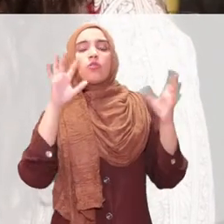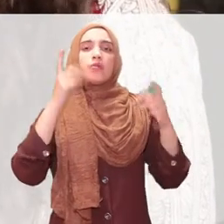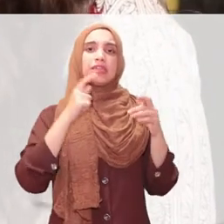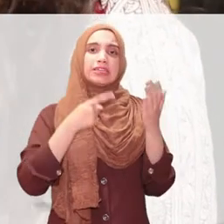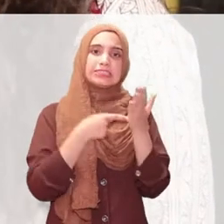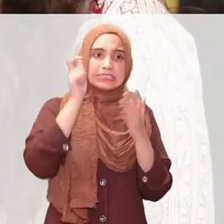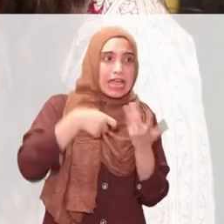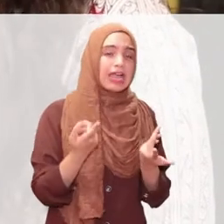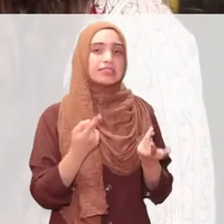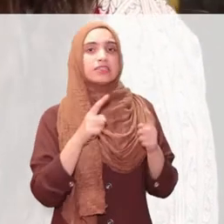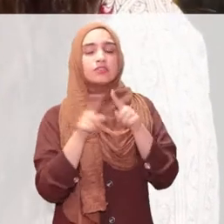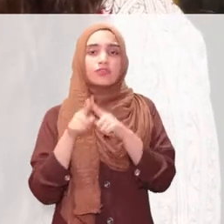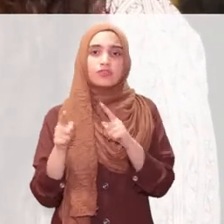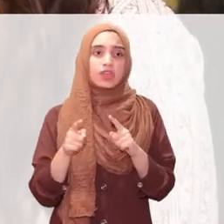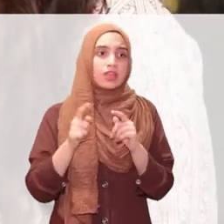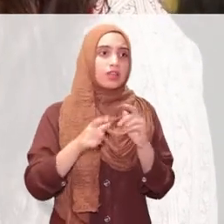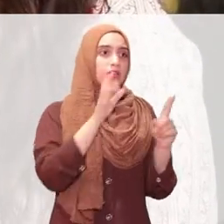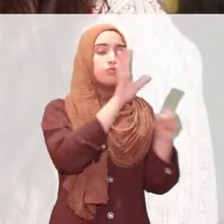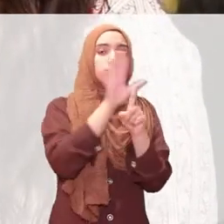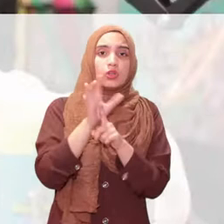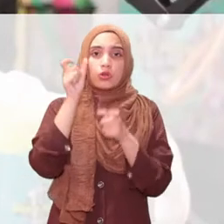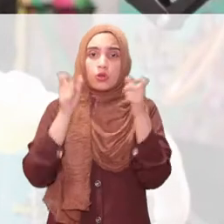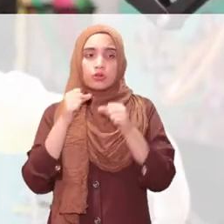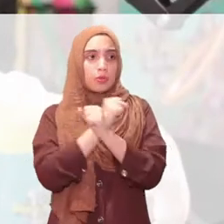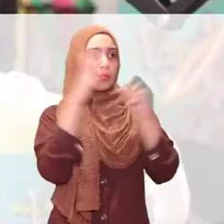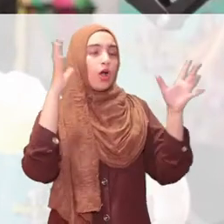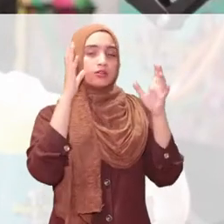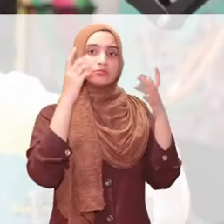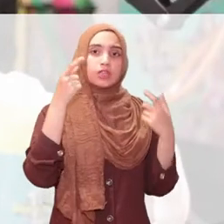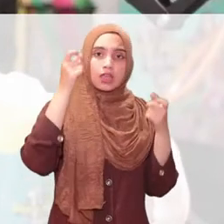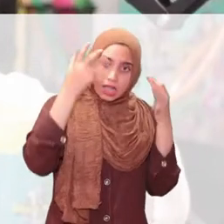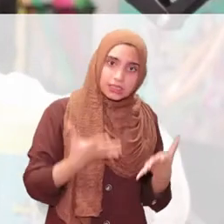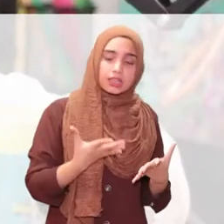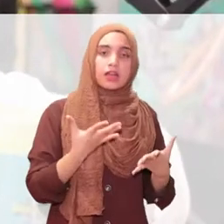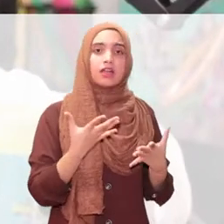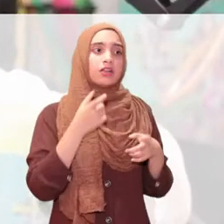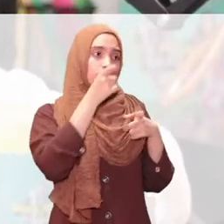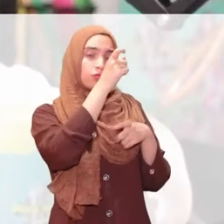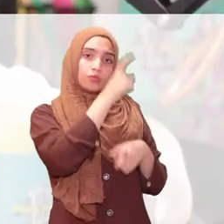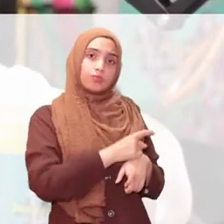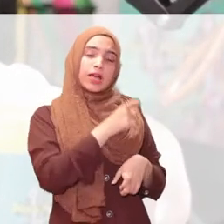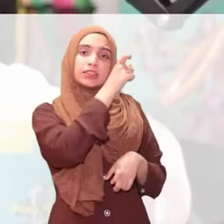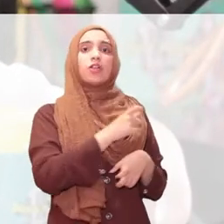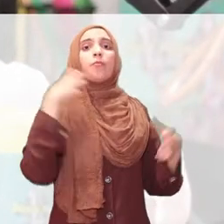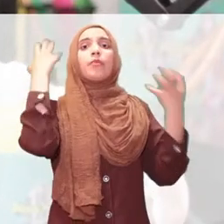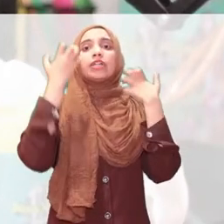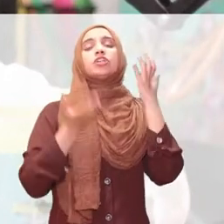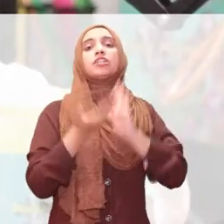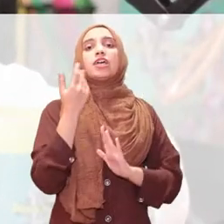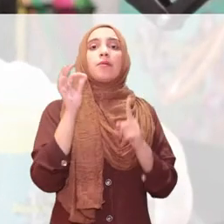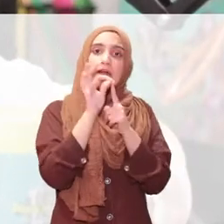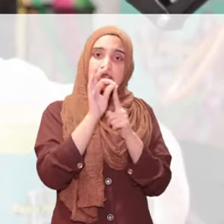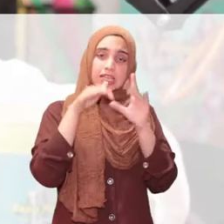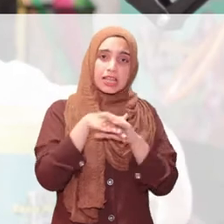इन इट्स मल्टीप्ल लेवल्स आफ बीइंग इन लव जस्टिस एंड ए